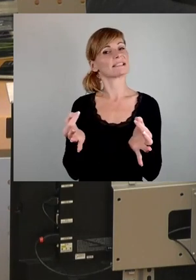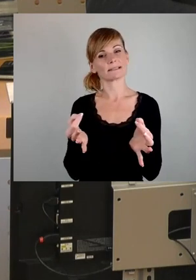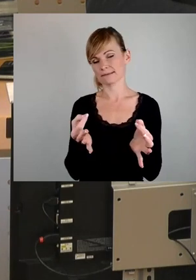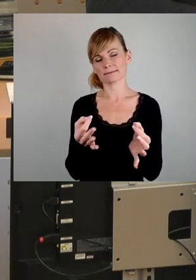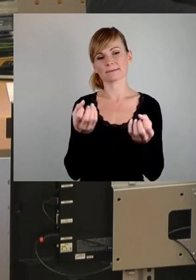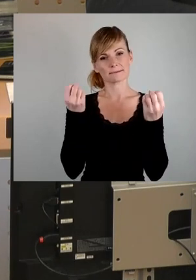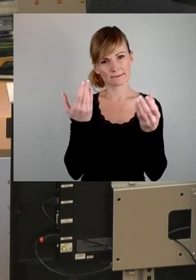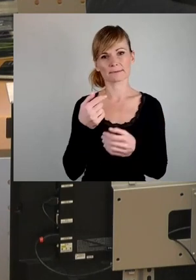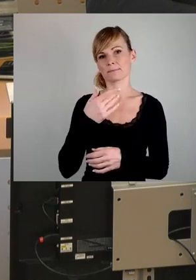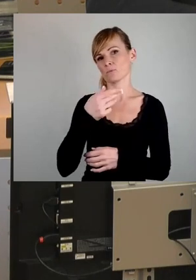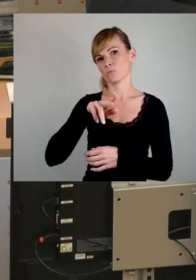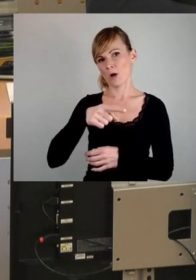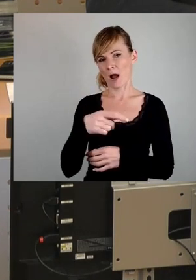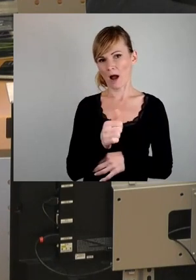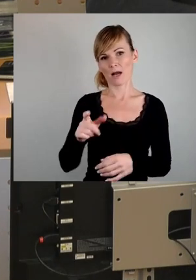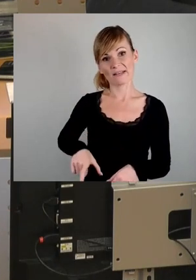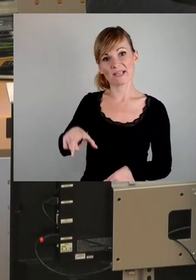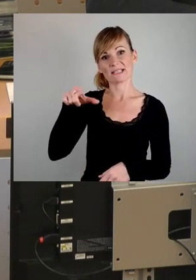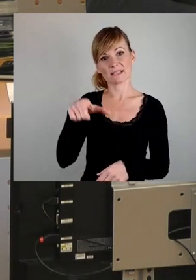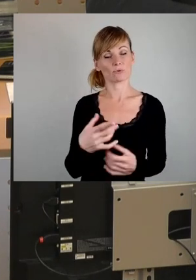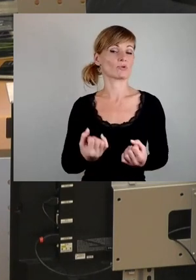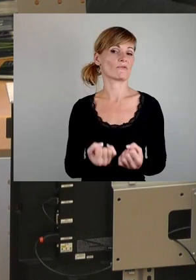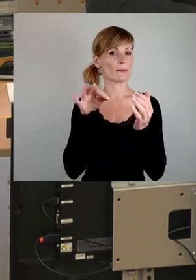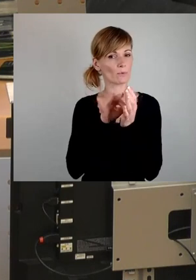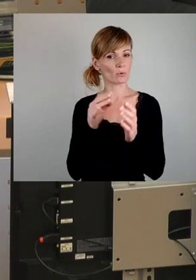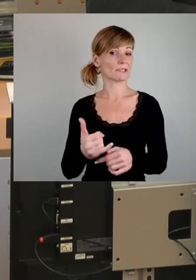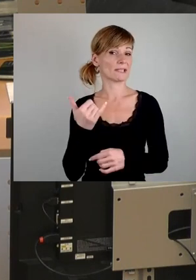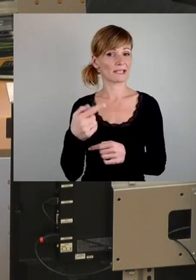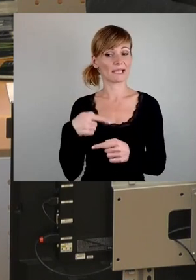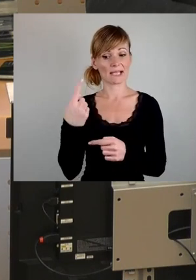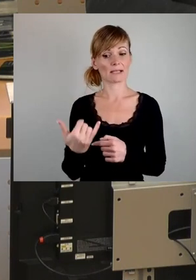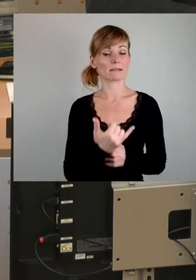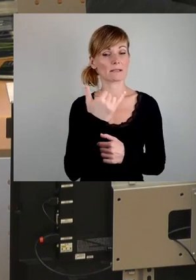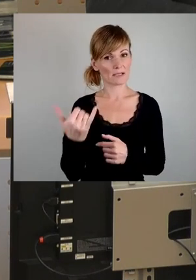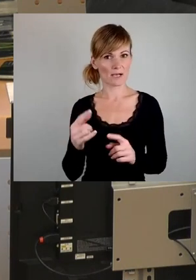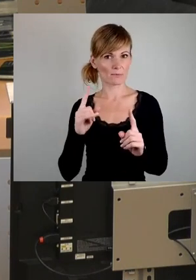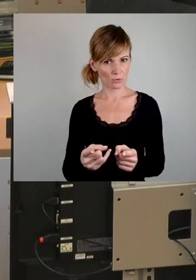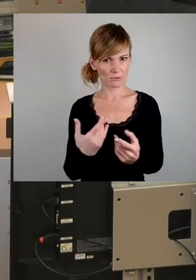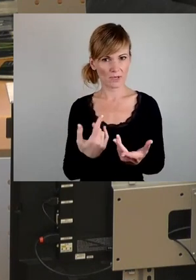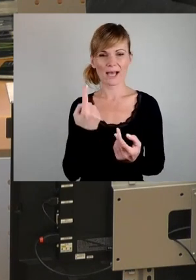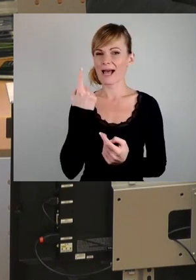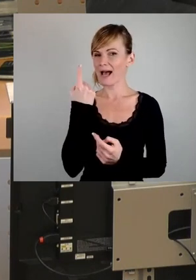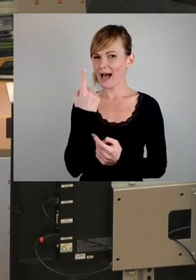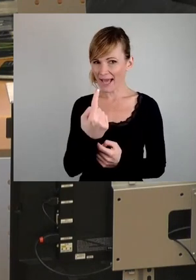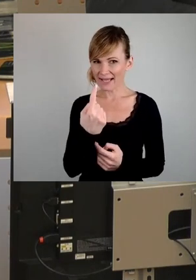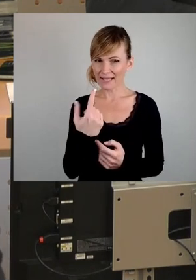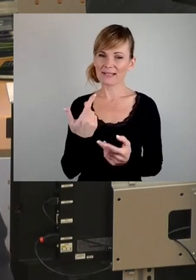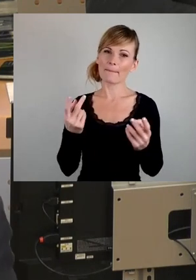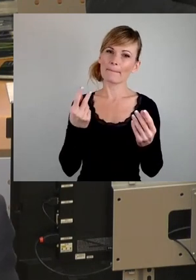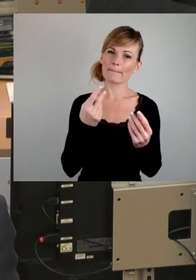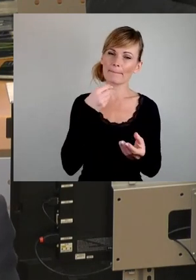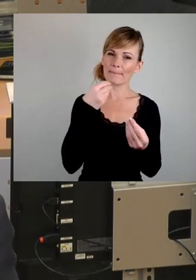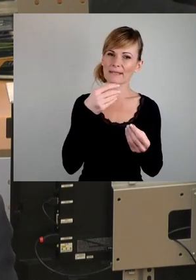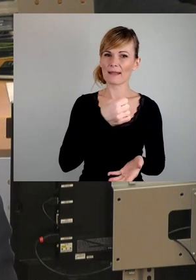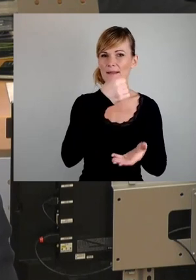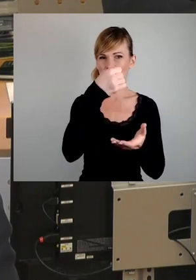selbstverständlich ein Investitionsschwerpunkt der kommenden Jahre, sowohl was Eigen- als auch Fördermittel von Bund und Land